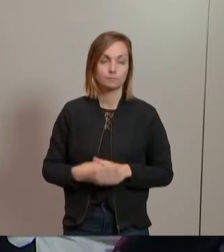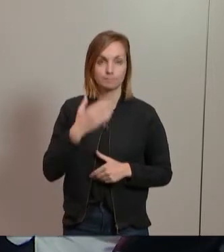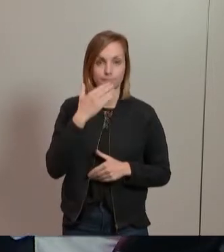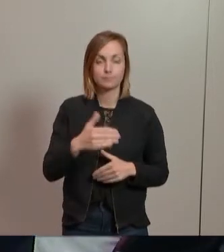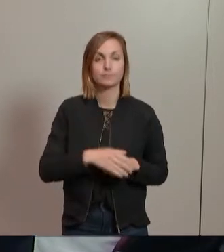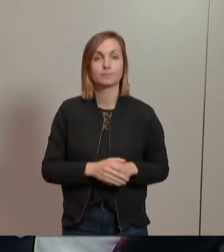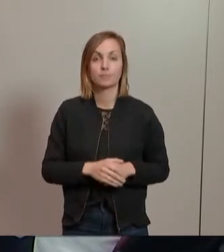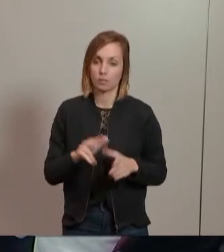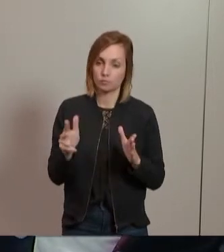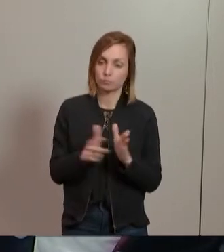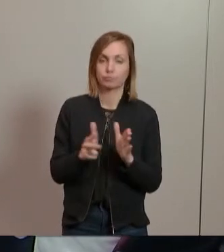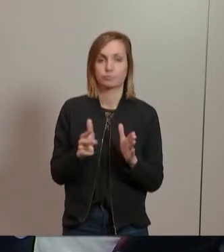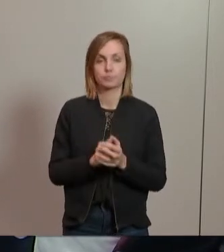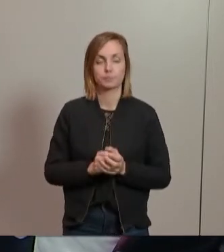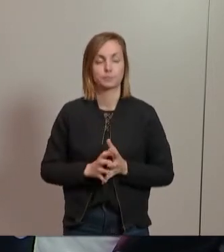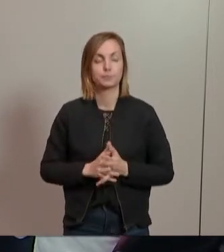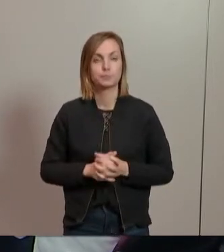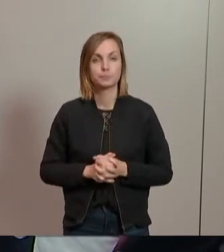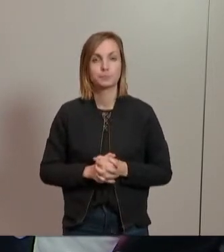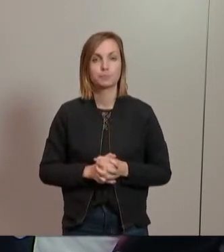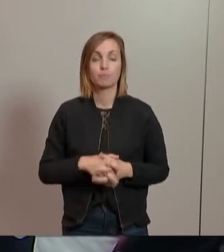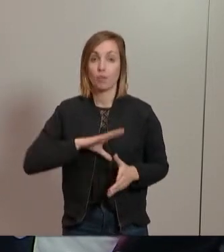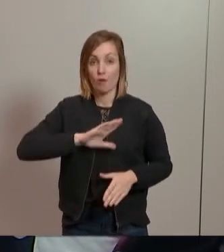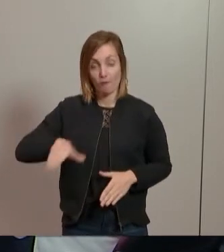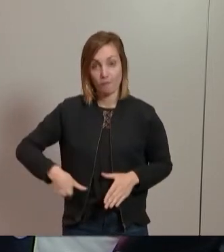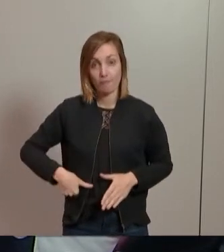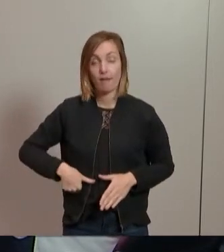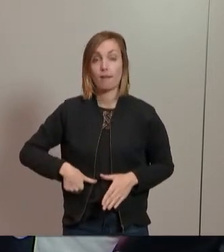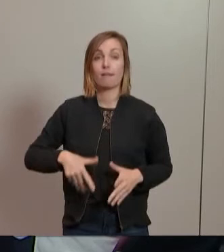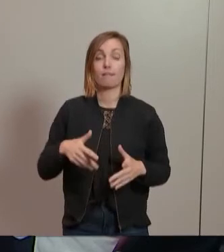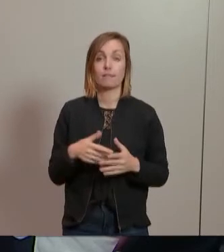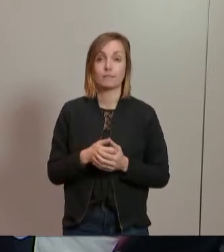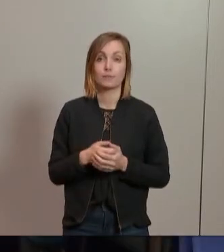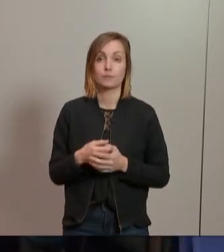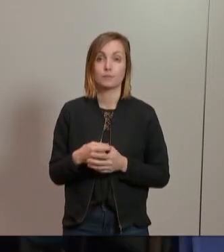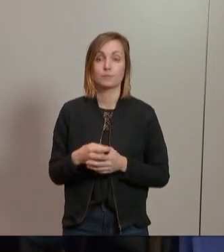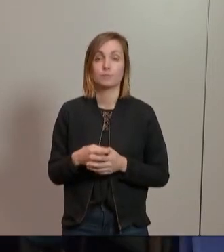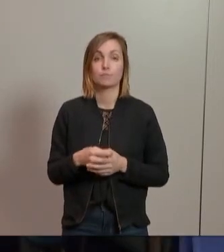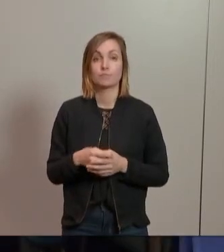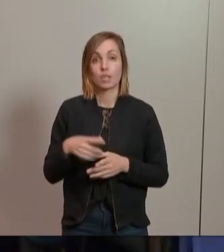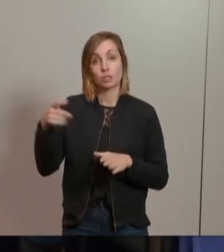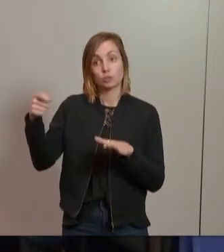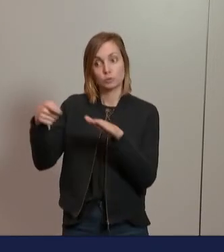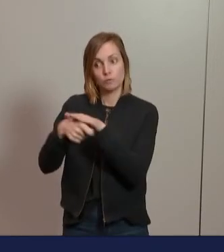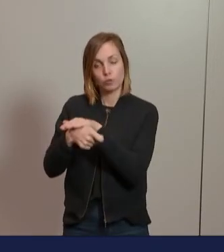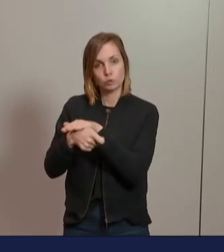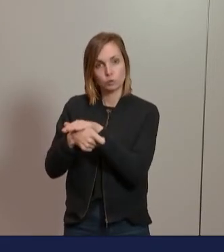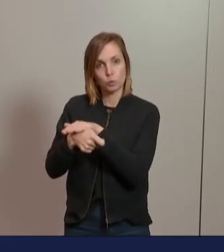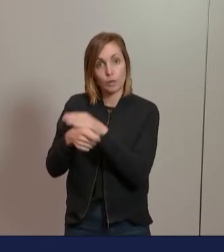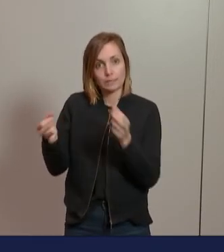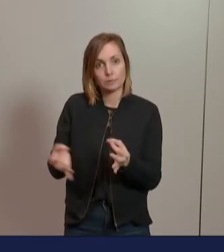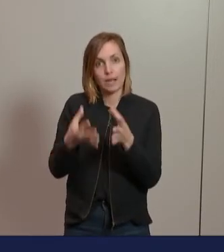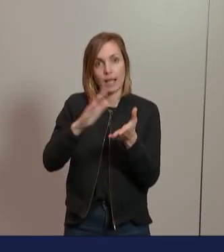Merci. Délibération adoptée à l'unanimité. Enfin, dernière délibération. une subvention exceptionnelle